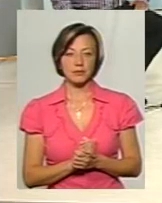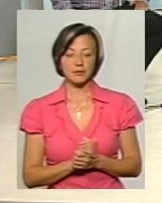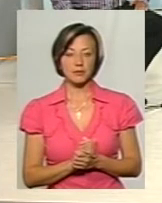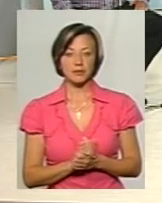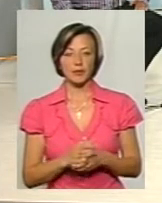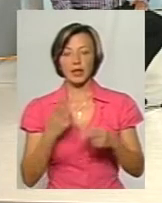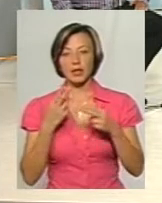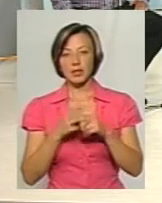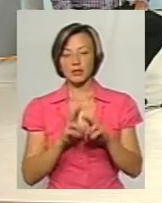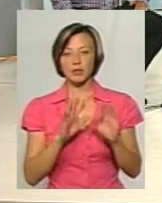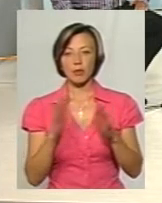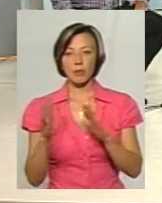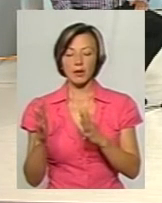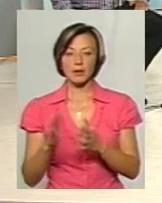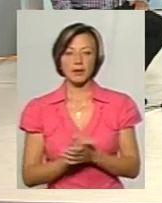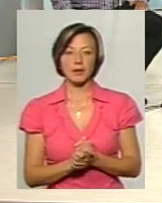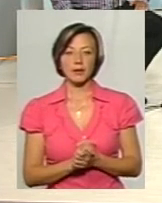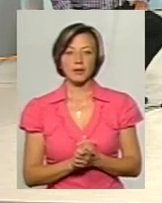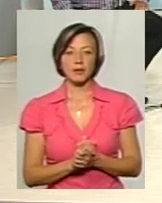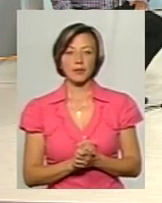Технічні якісь моменти. Власне,